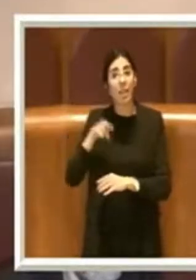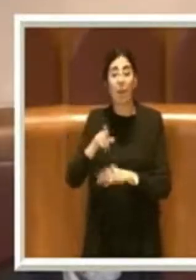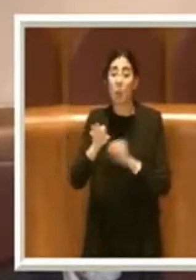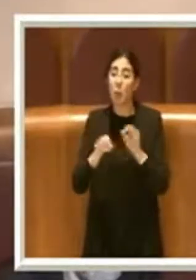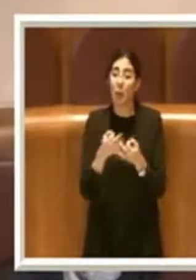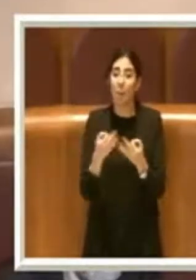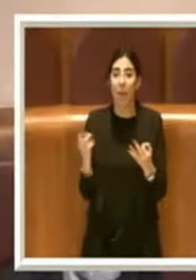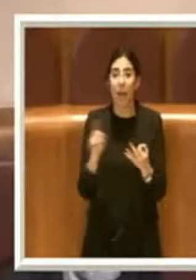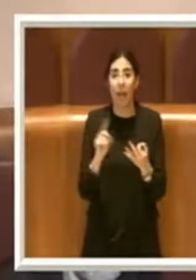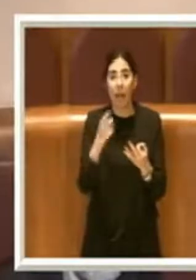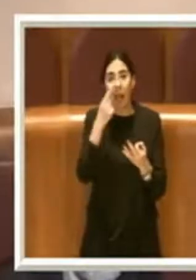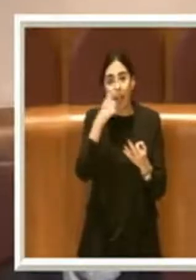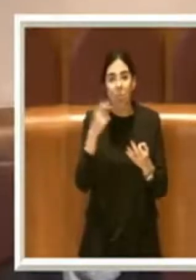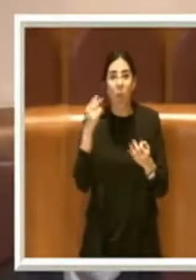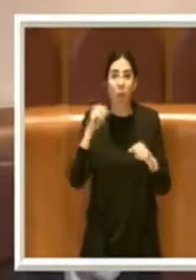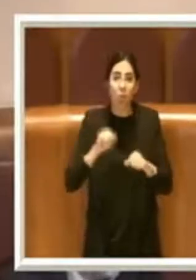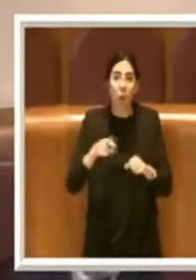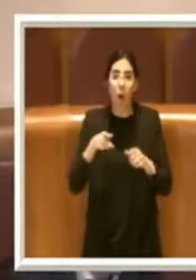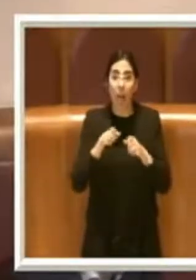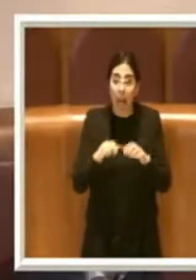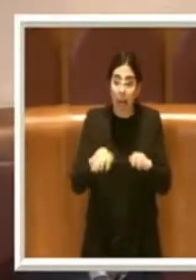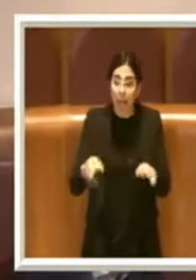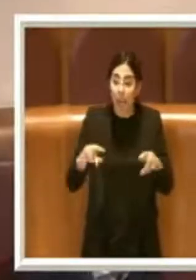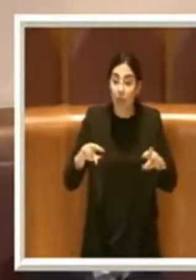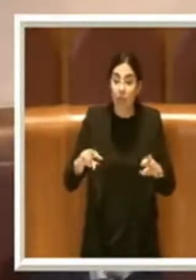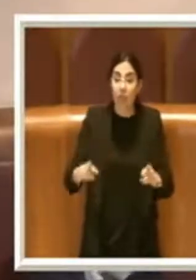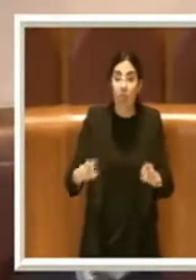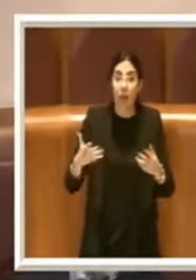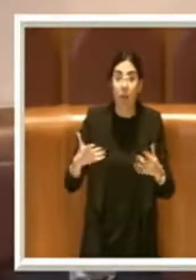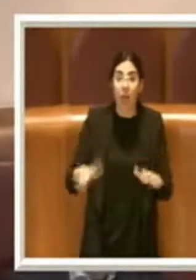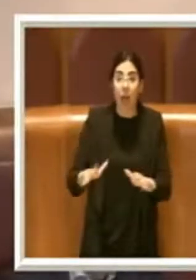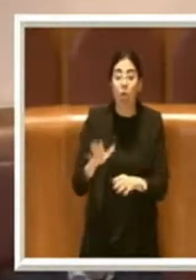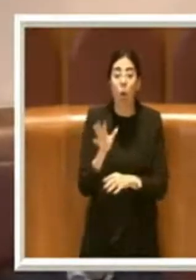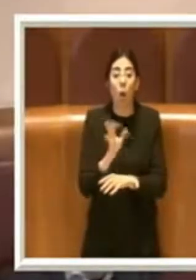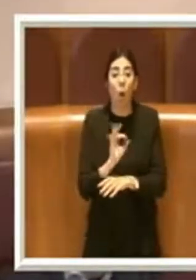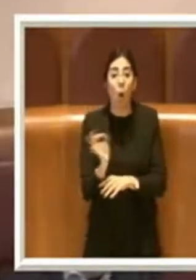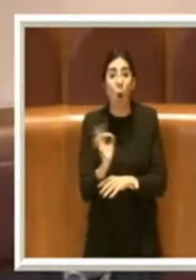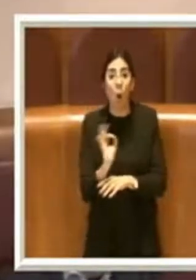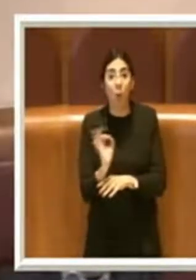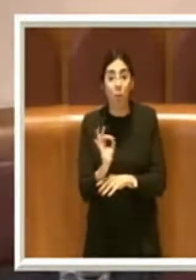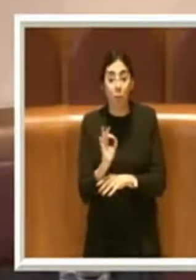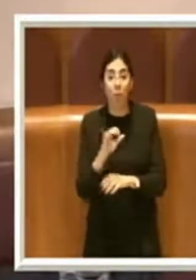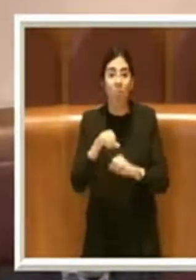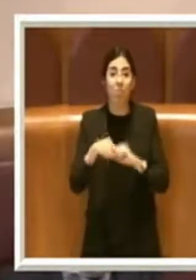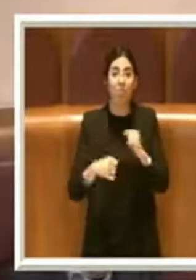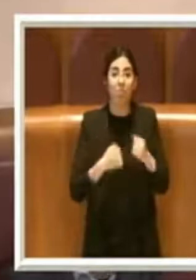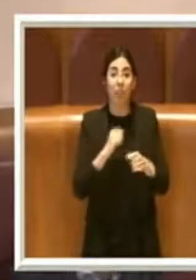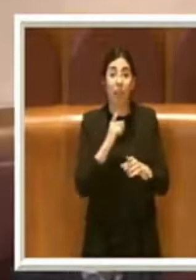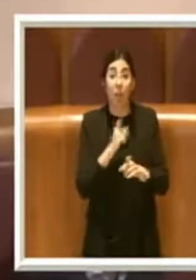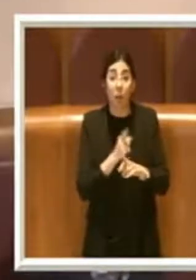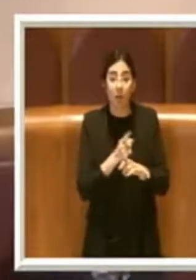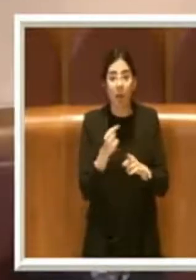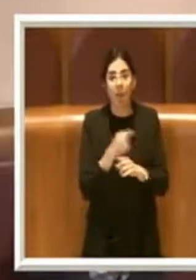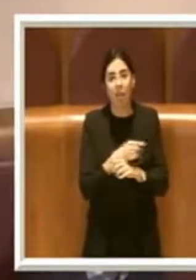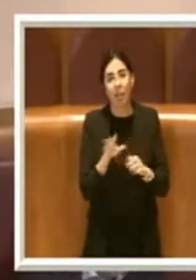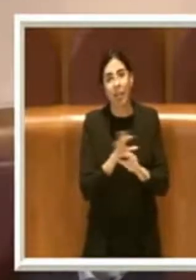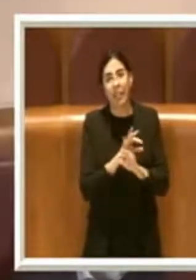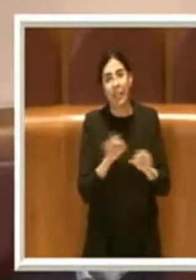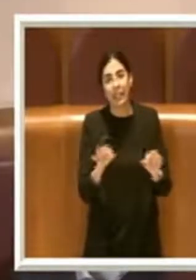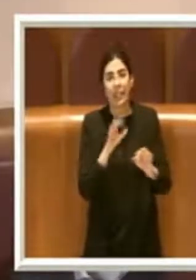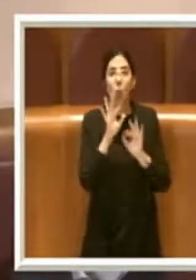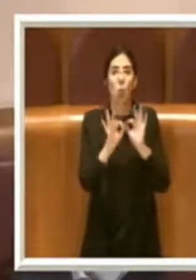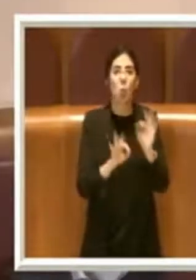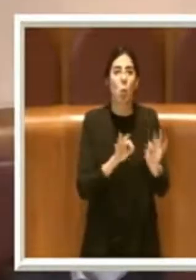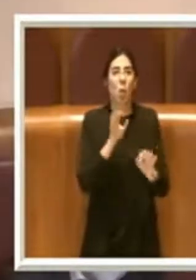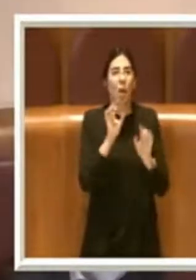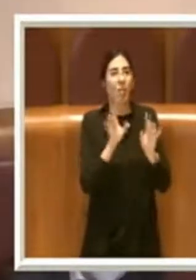come il taglio delle radici, come ovviamente le azioni non eseguite in ambito fitosanitario,